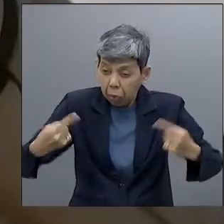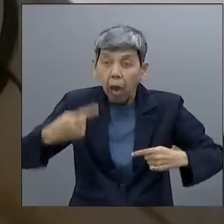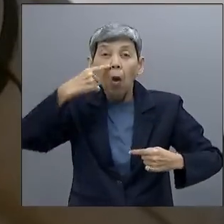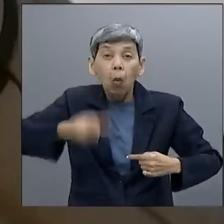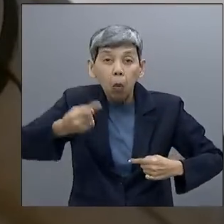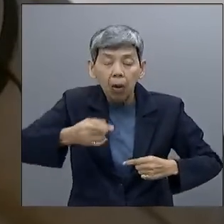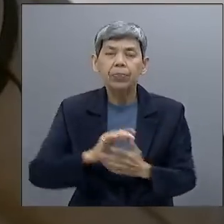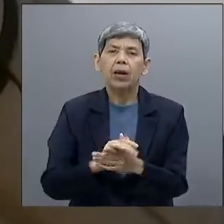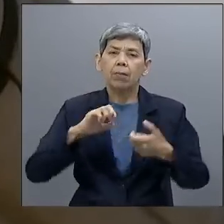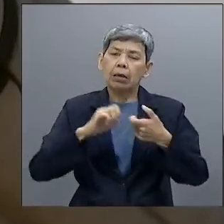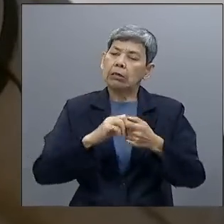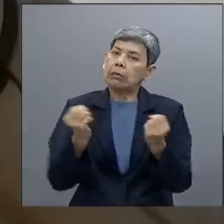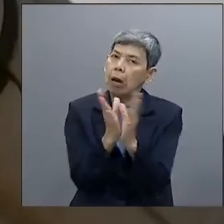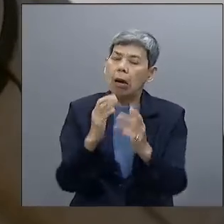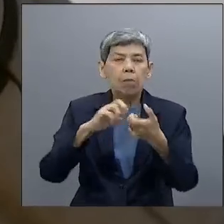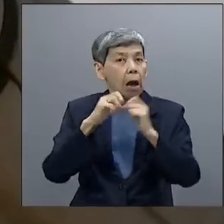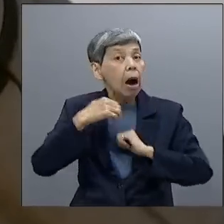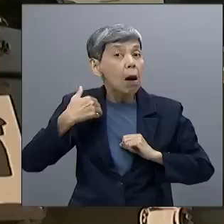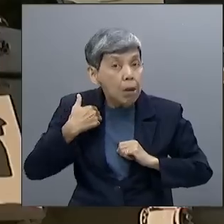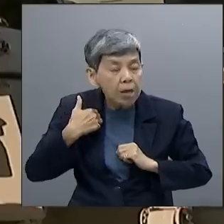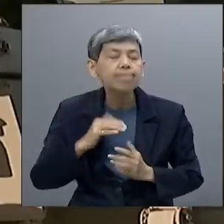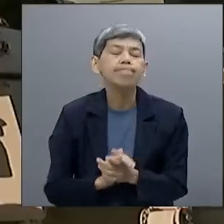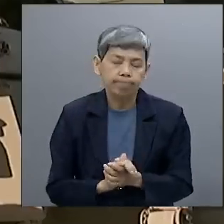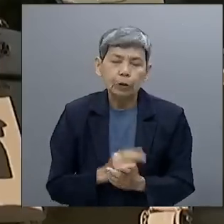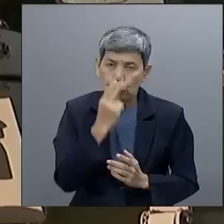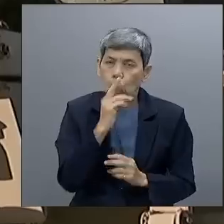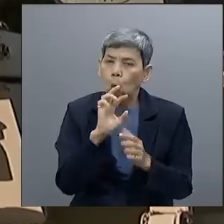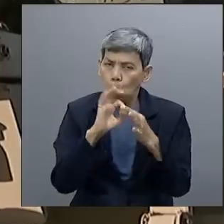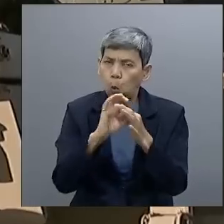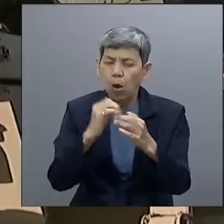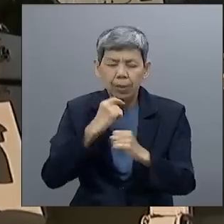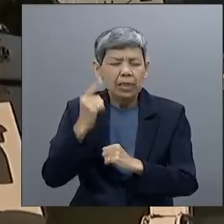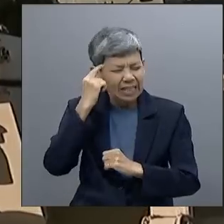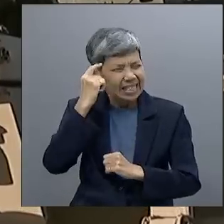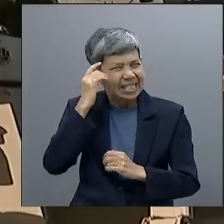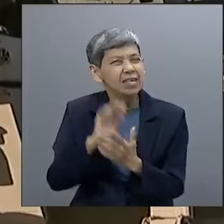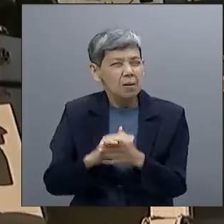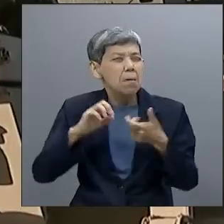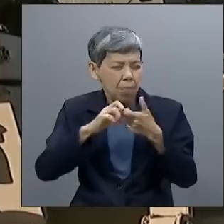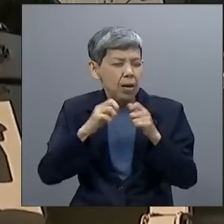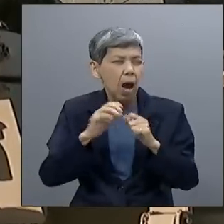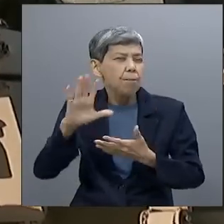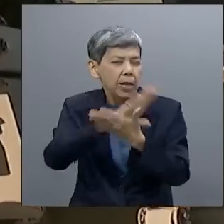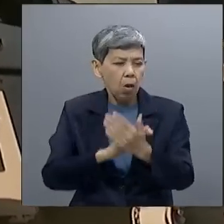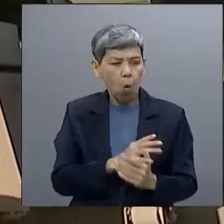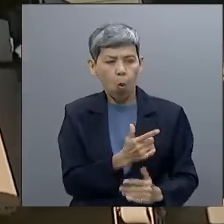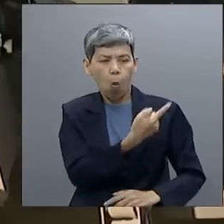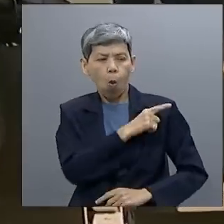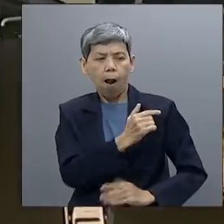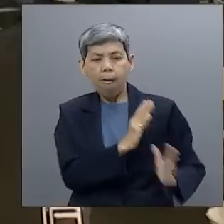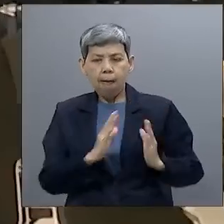และความร้าวฉานรุนแรงมากขึ้นสิ่งที่น่ากังวลคือในอนาคตอาจจะมีอีกหลายประเทศที่เรียนแบบโบราณ